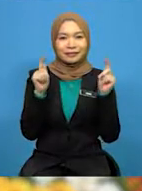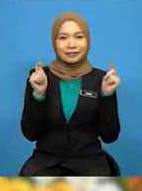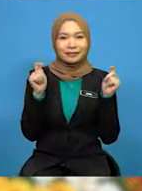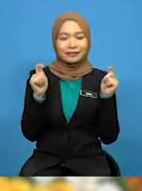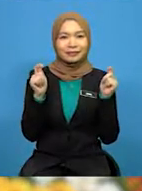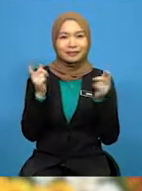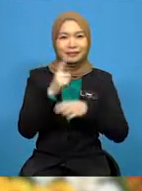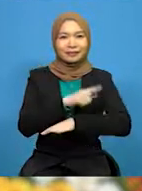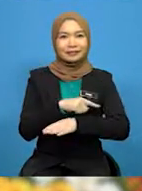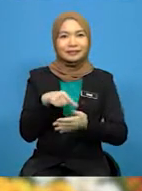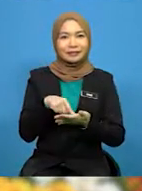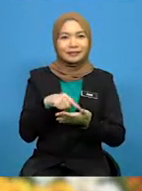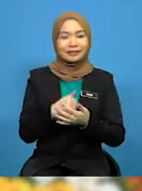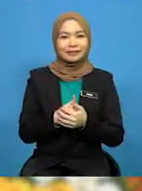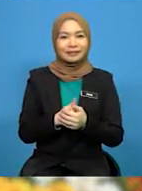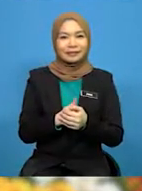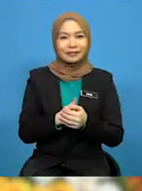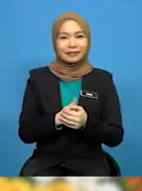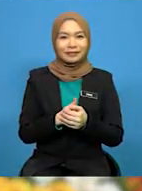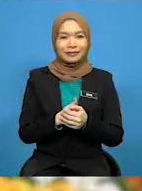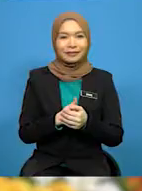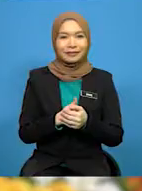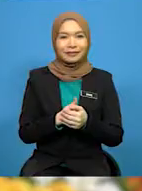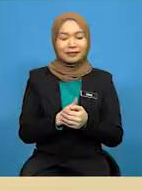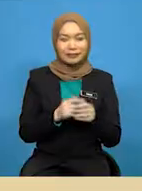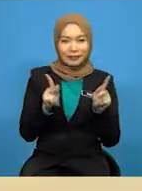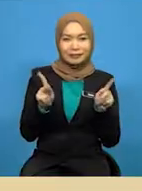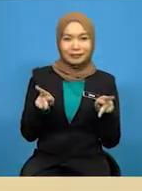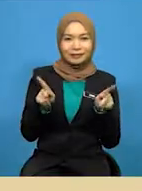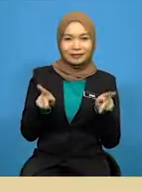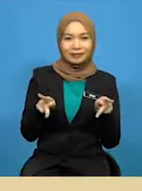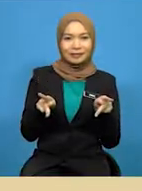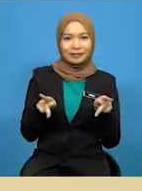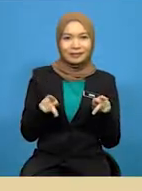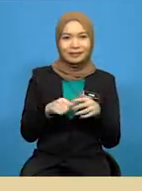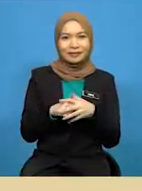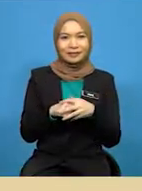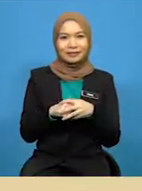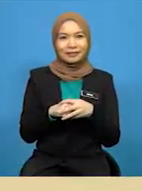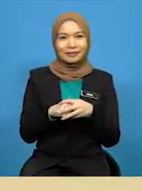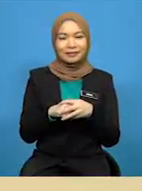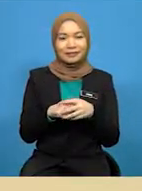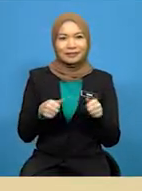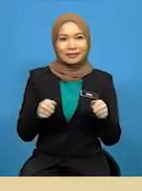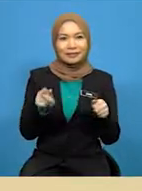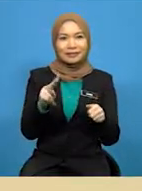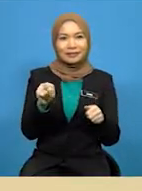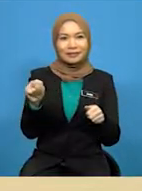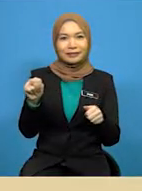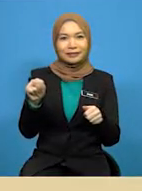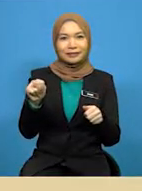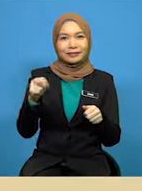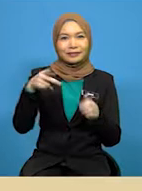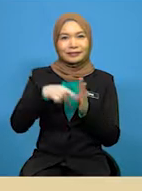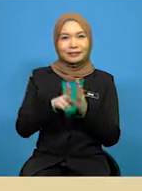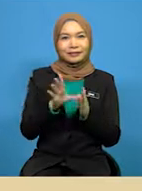Sembang Santai Ekonomi, Cikgu Azhar dan pelajar sekalian. Aliran pusingan pendapatan merupakan aliran